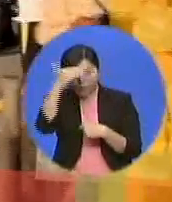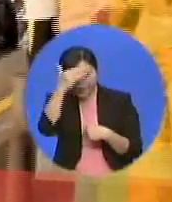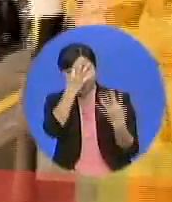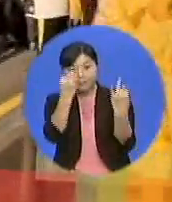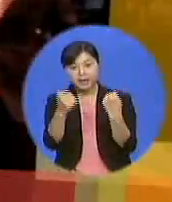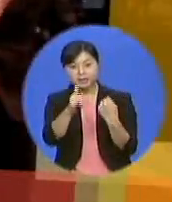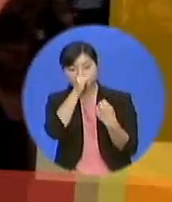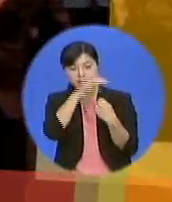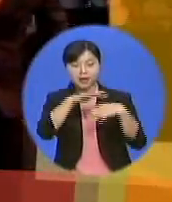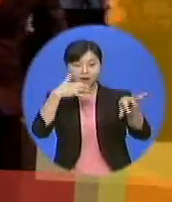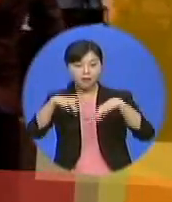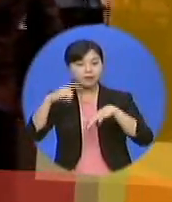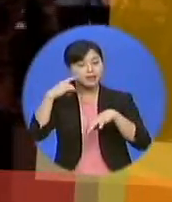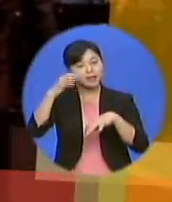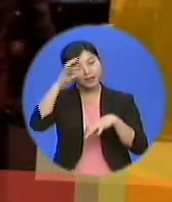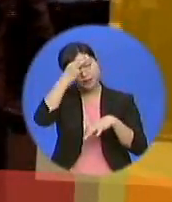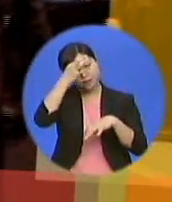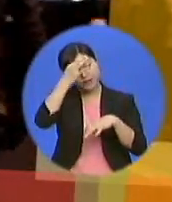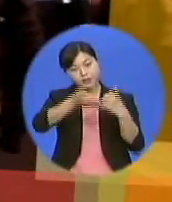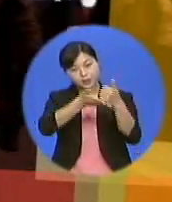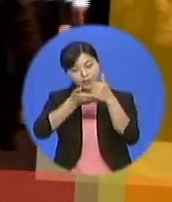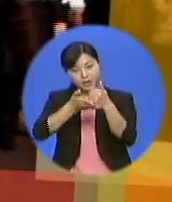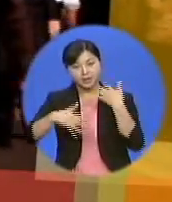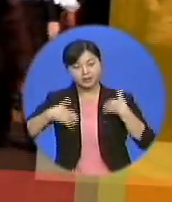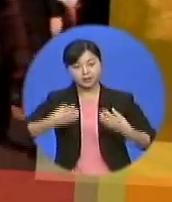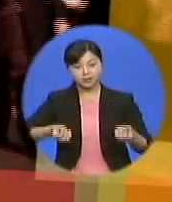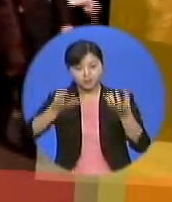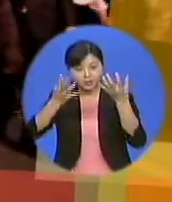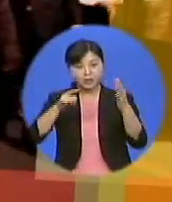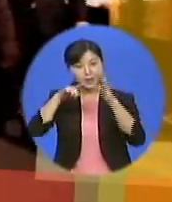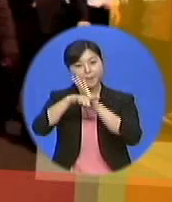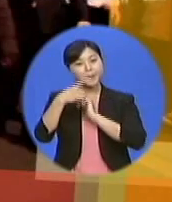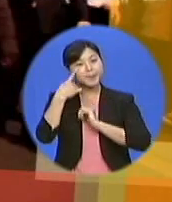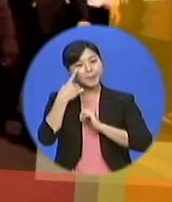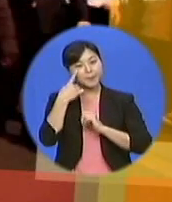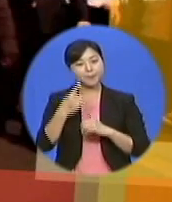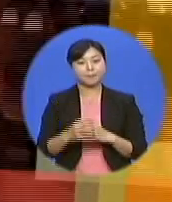있는 거리예술의 초대, 즐거운 축제를 감상해보세요.